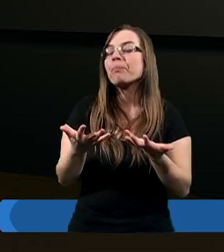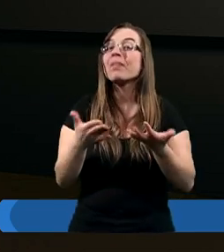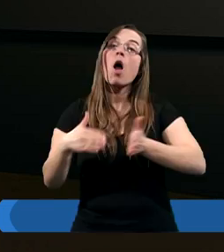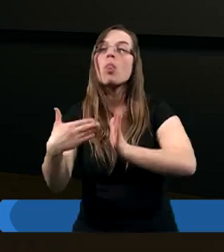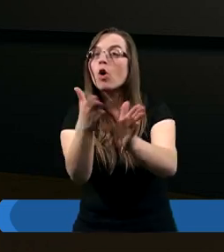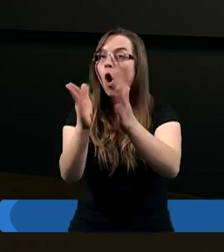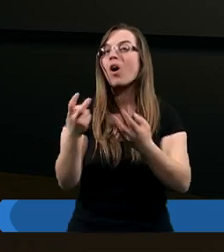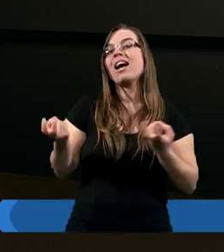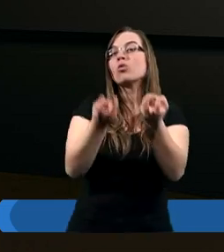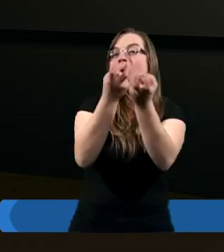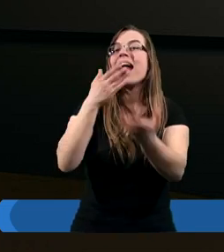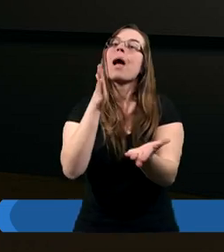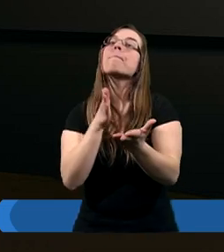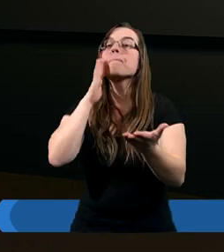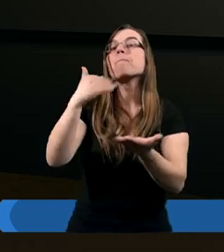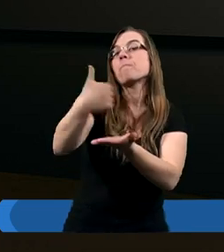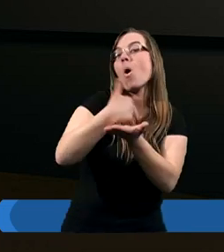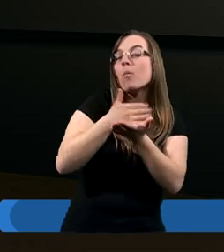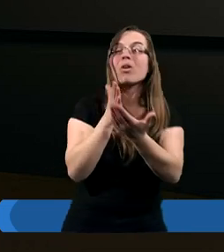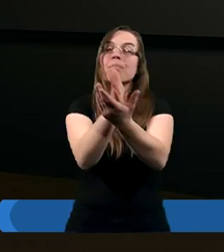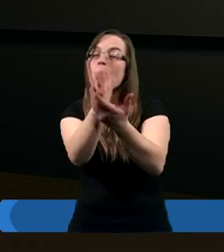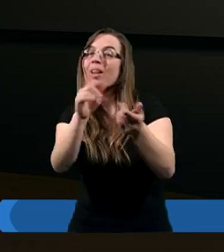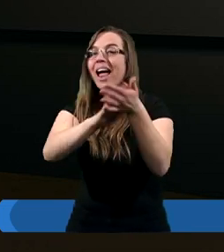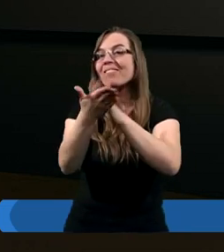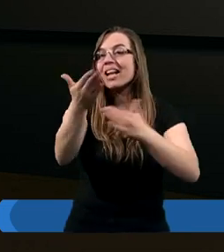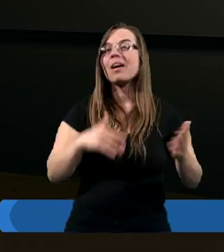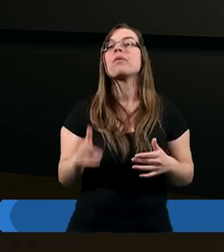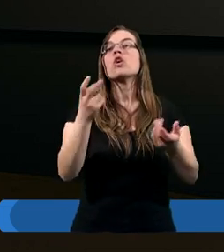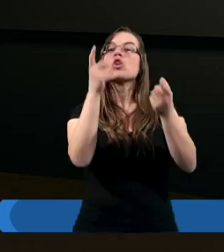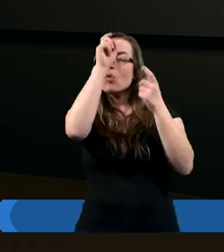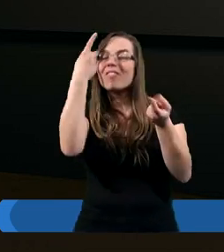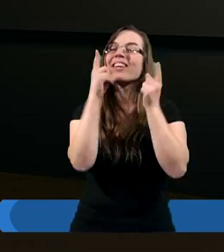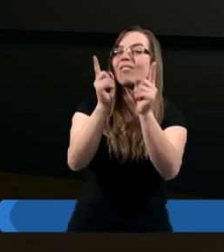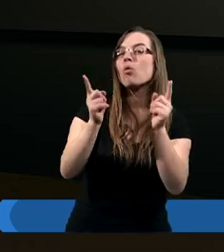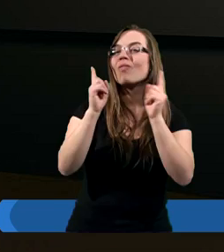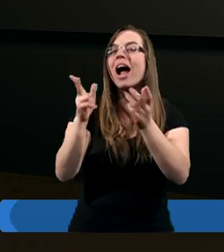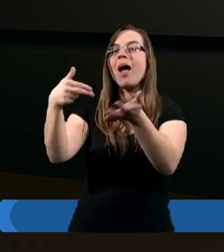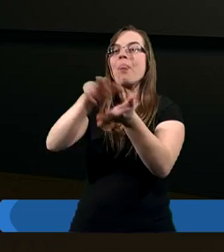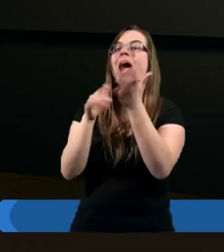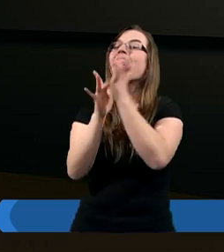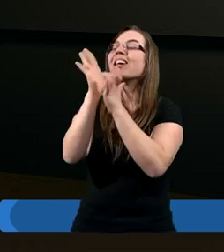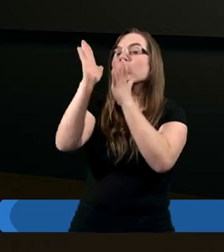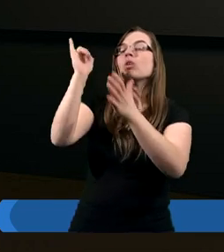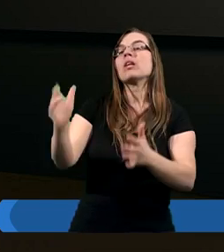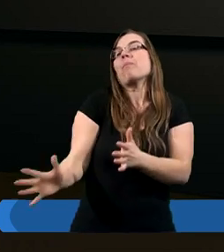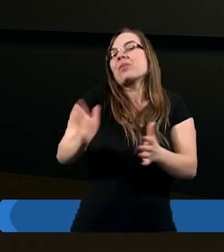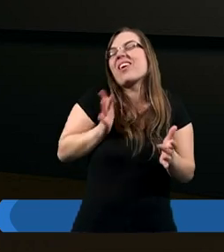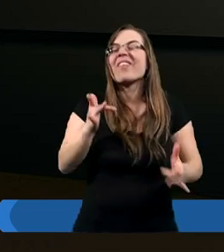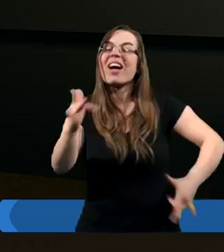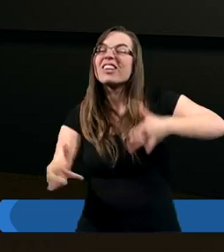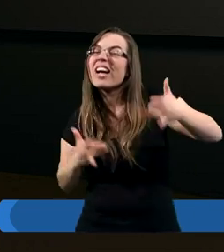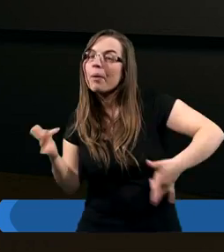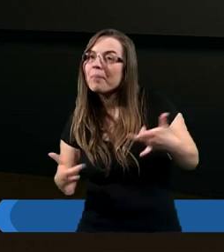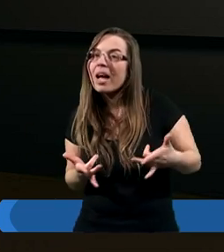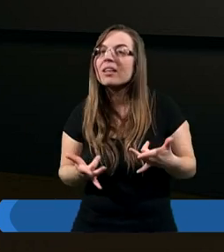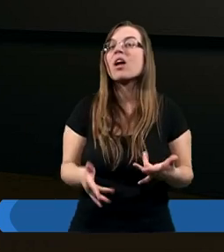taką drogę szukania pomocy. Bo drodzy, gdy człowiek nie zwróci uwagi na Chrystusa, a przeżywa cierpienie, tak